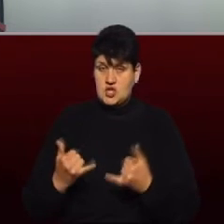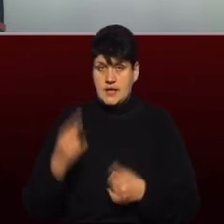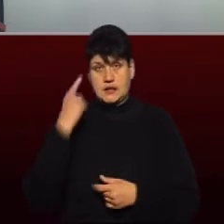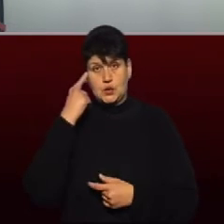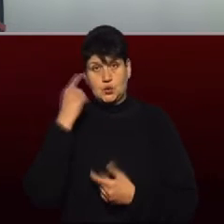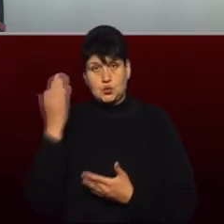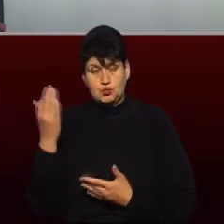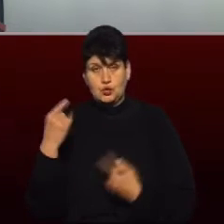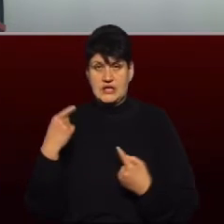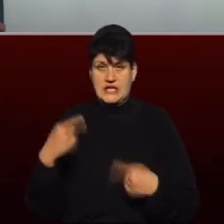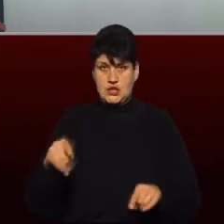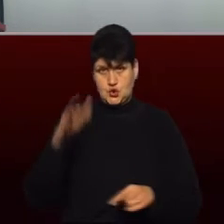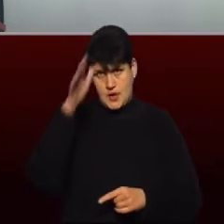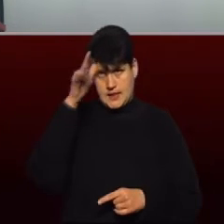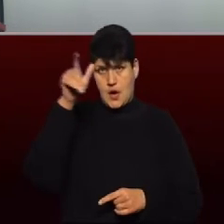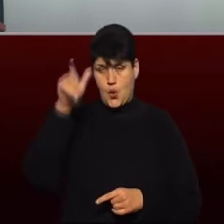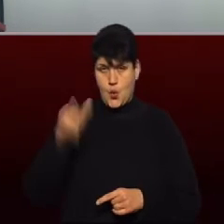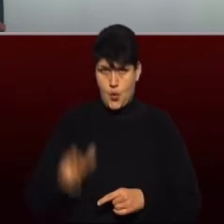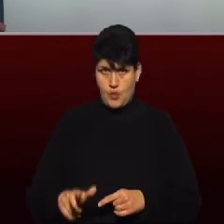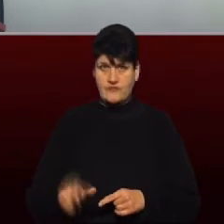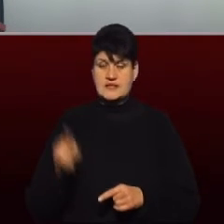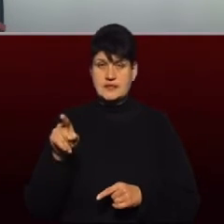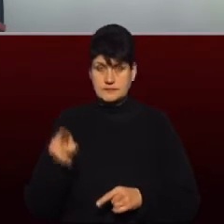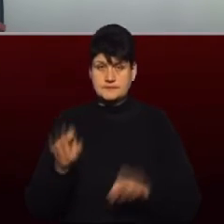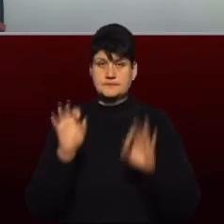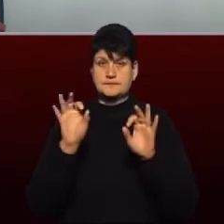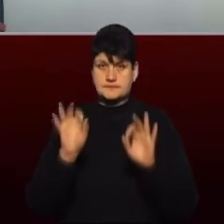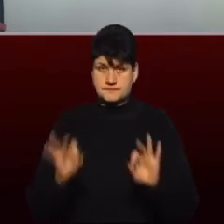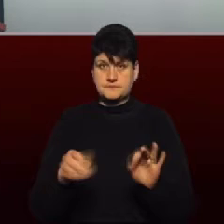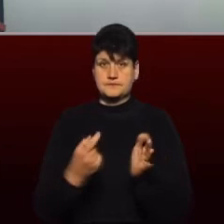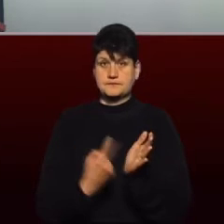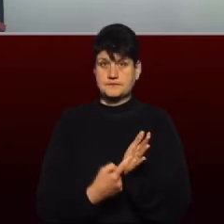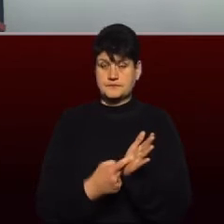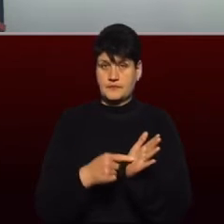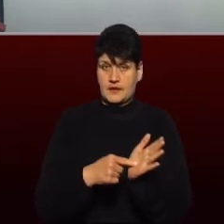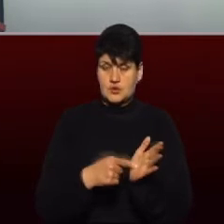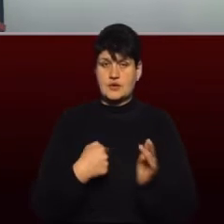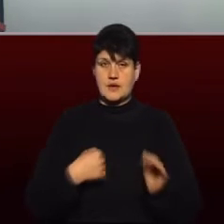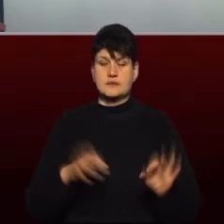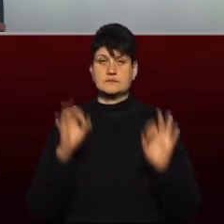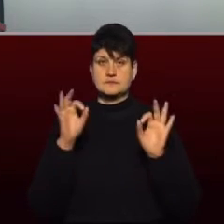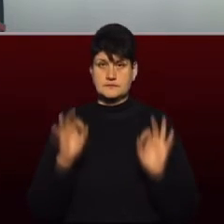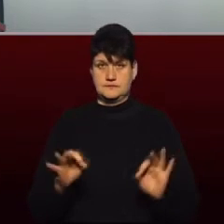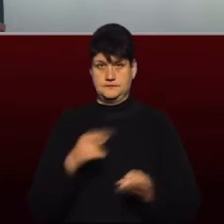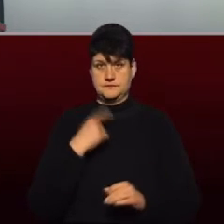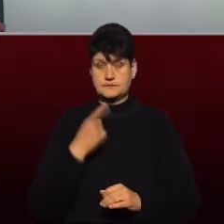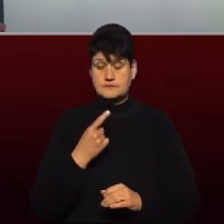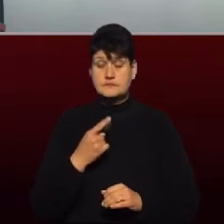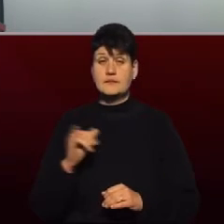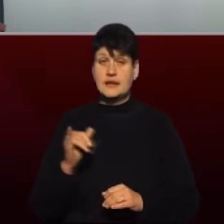науковця і йому раціонально довести, що я правий. Аргументами, розумієте? Фактами, так. І оця